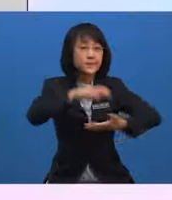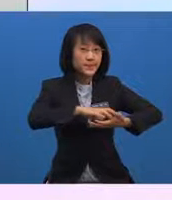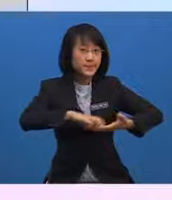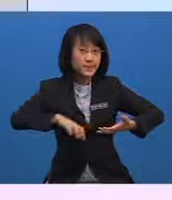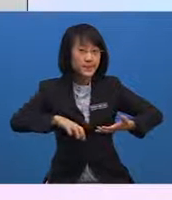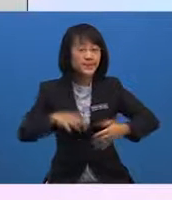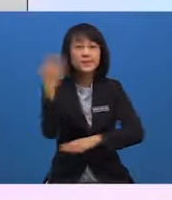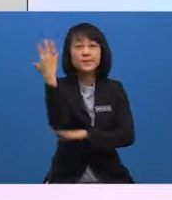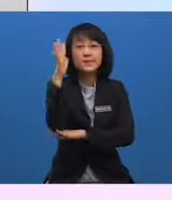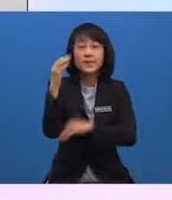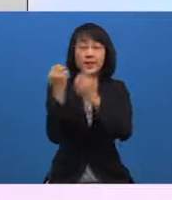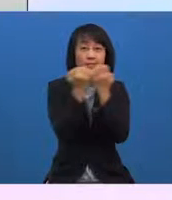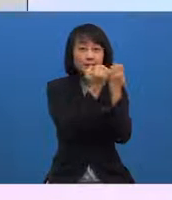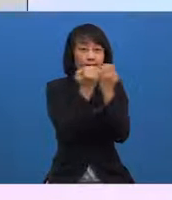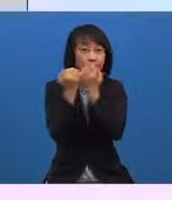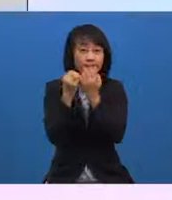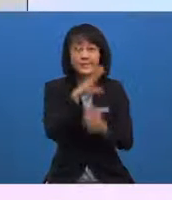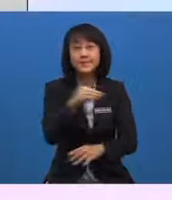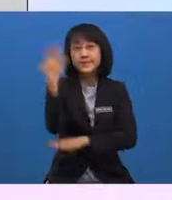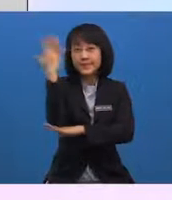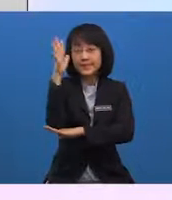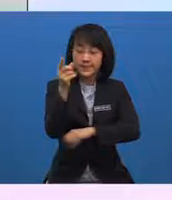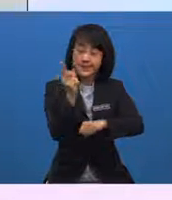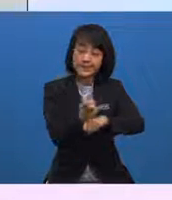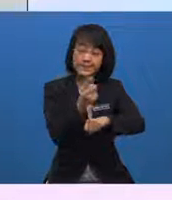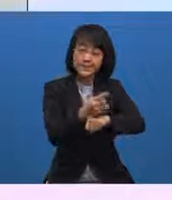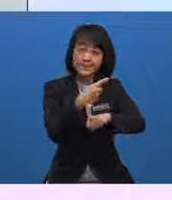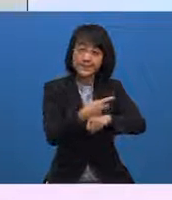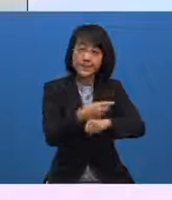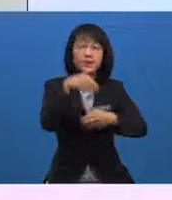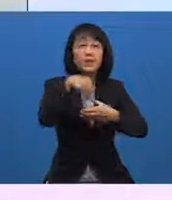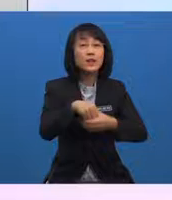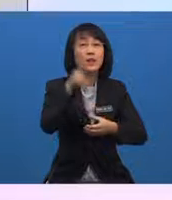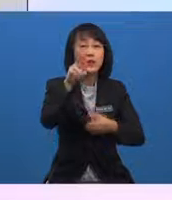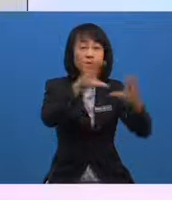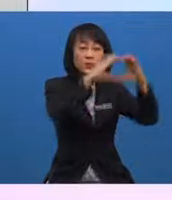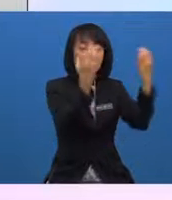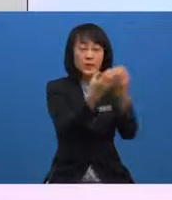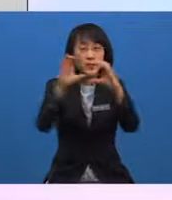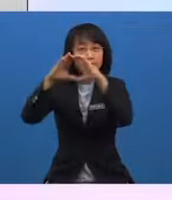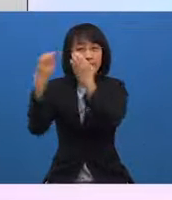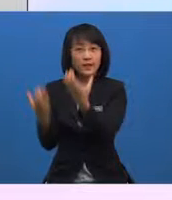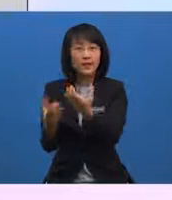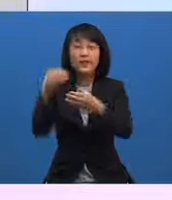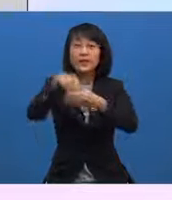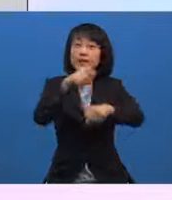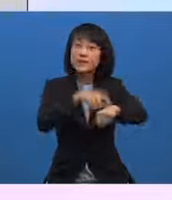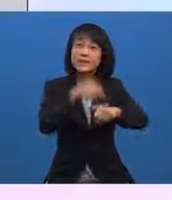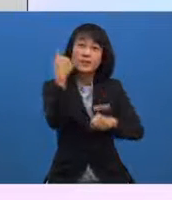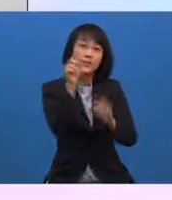pokok jagung dan pokok rambutan dalam dua kumpulan ini dalam masa 10